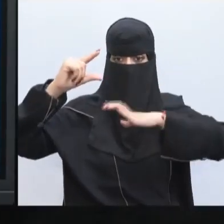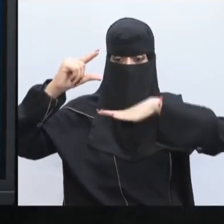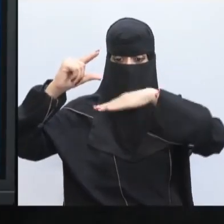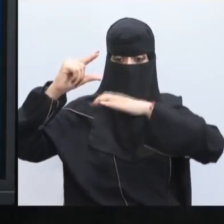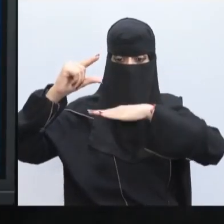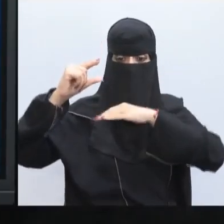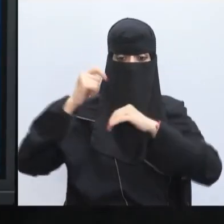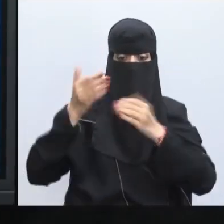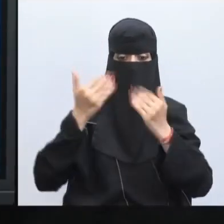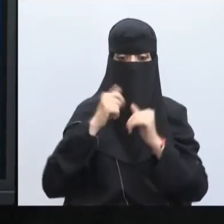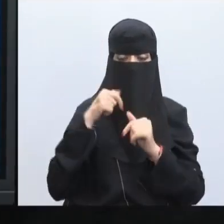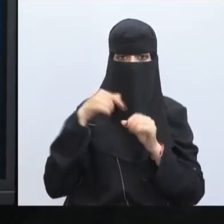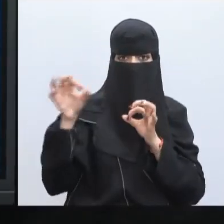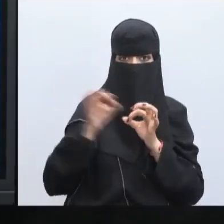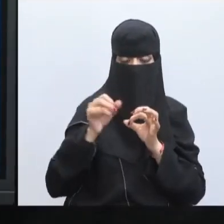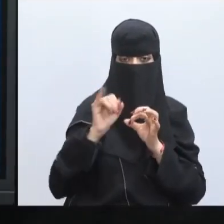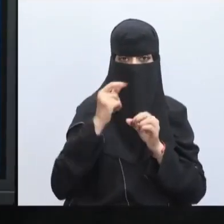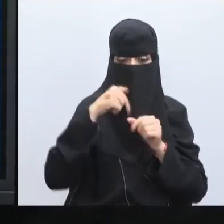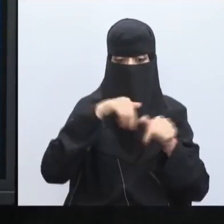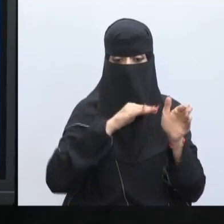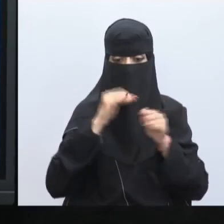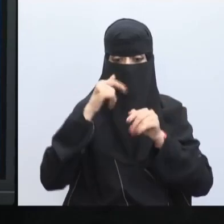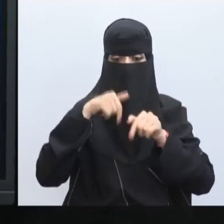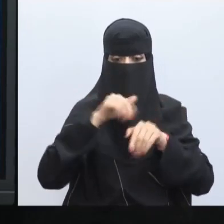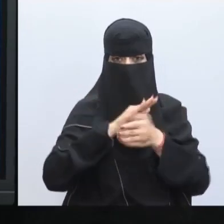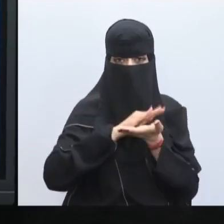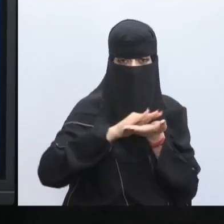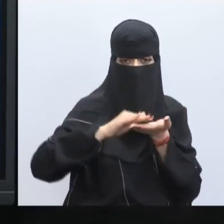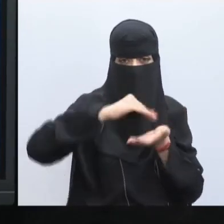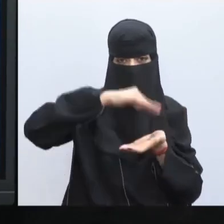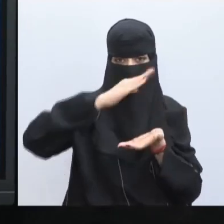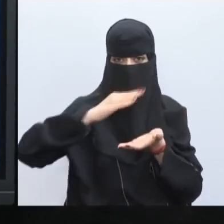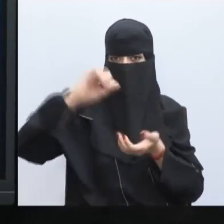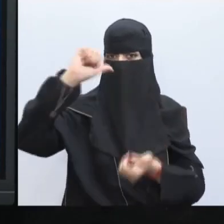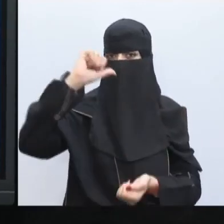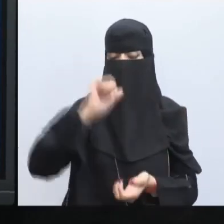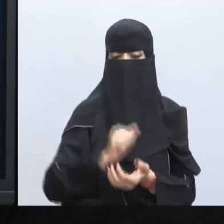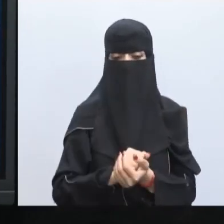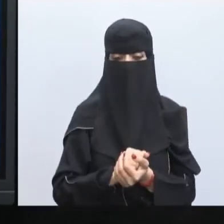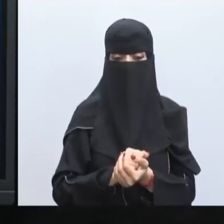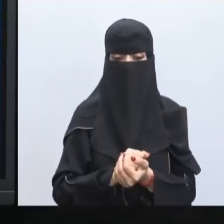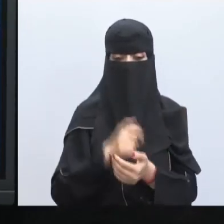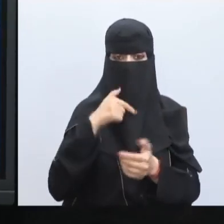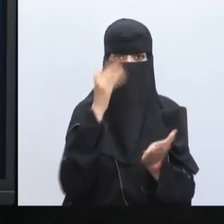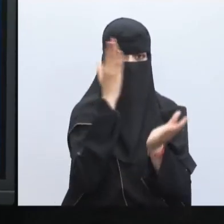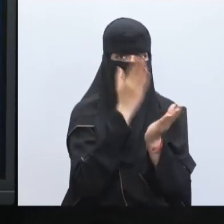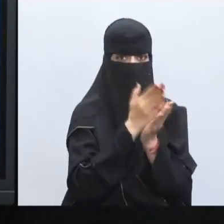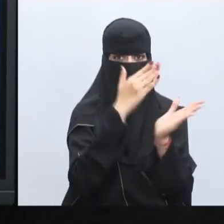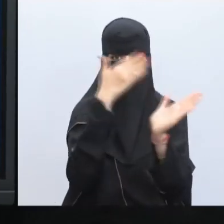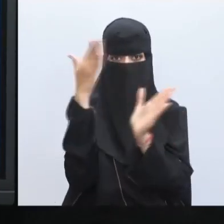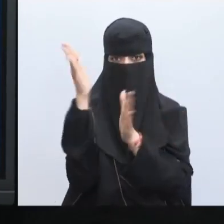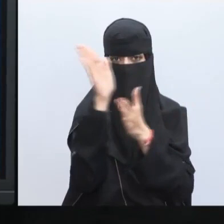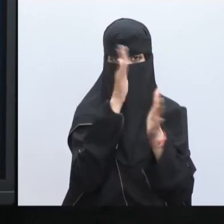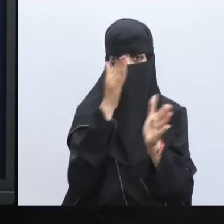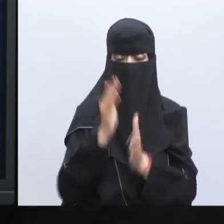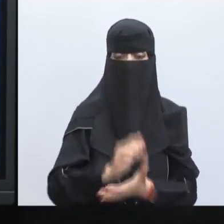سطح البحر القرب من المسطحات المائيه وكذلك